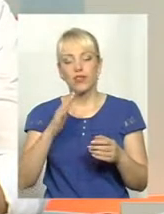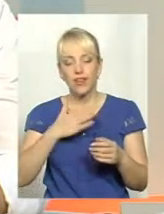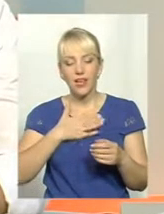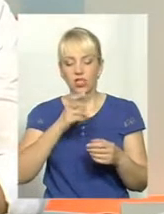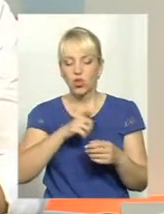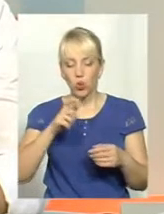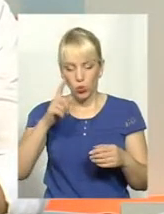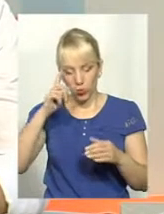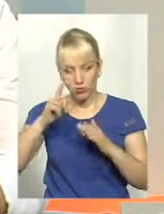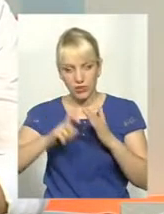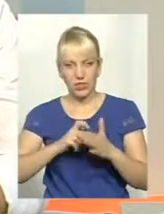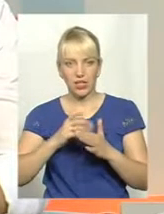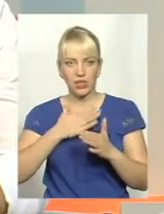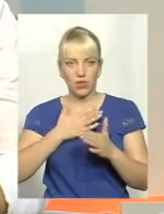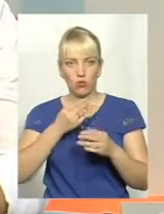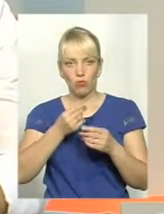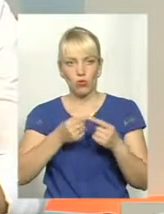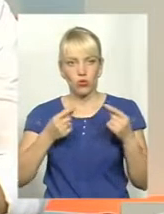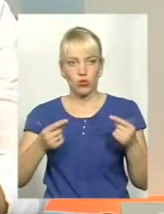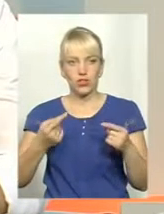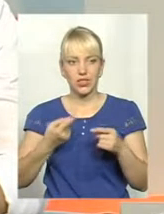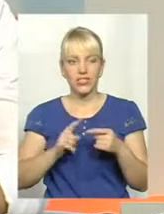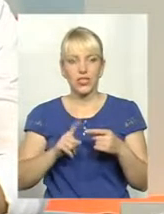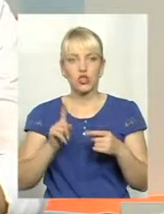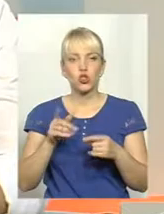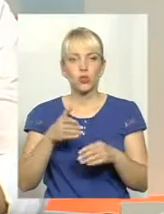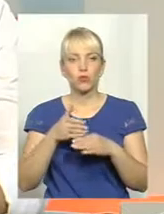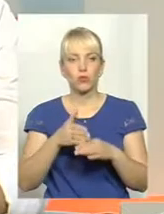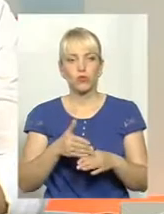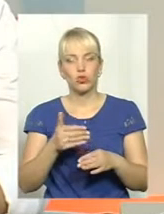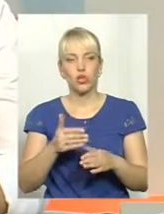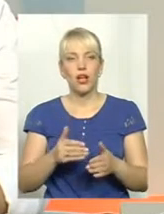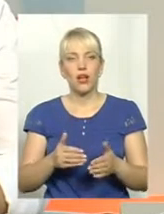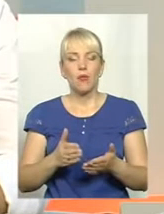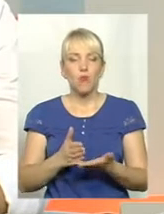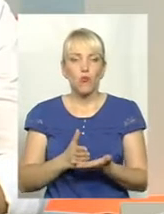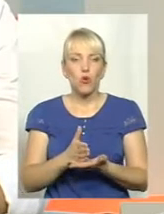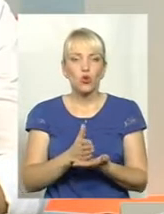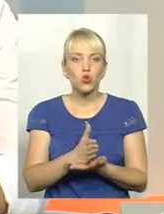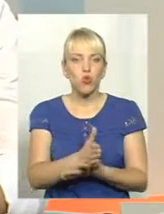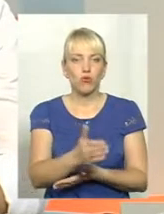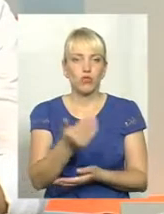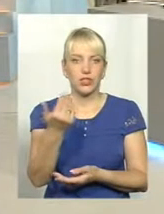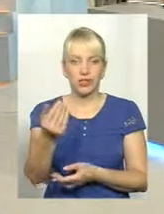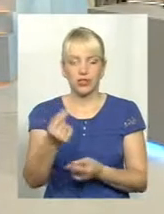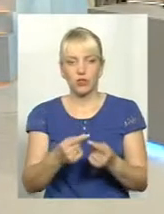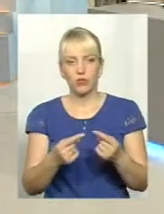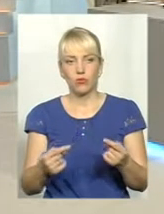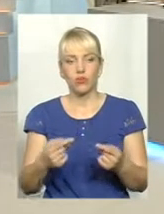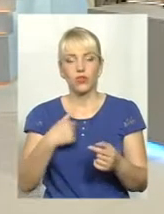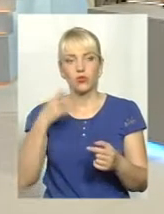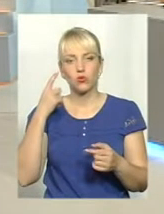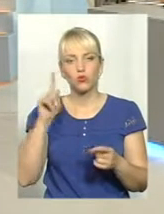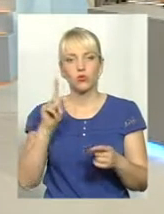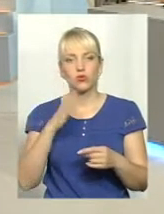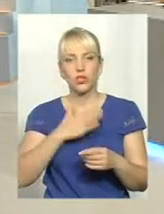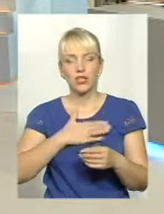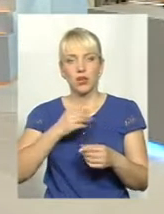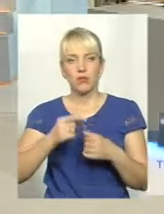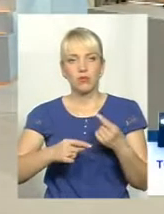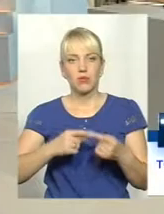це одна із речей, за якою впізнають продукцію. Це одна із речей, за якою впізнають